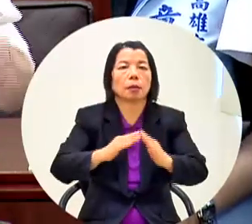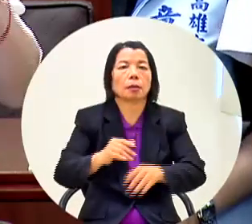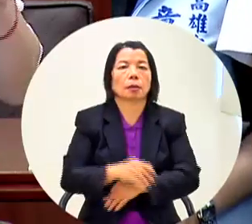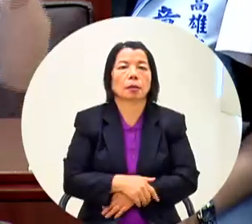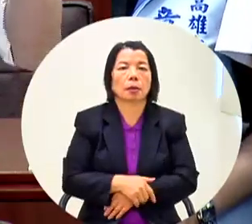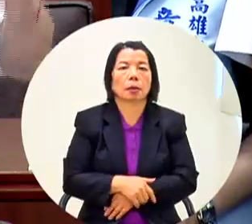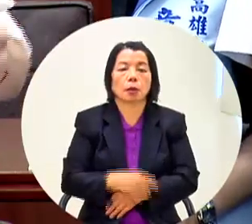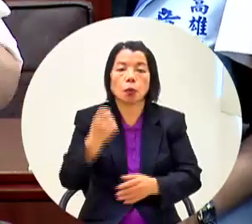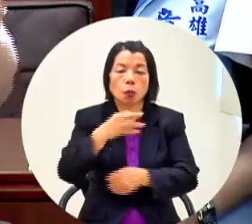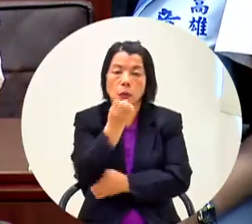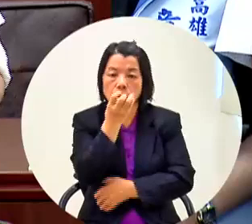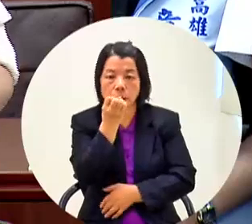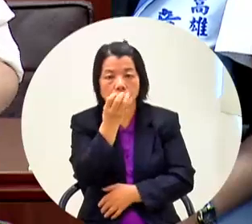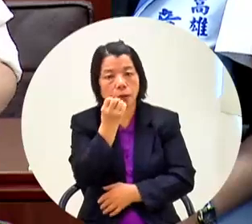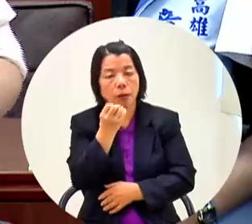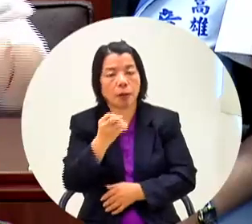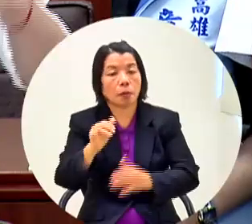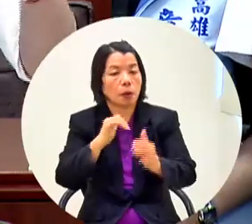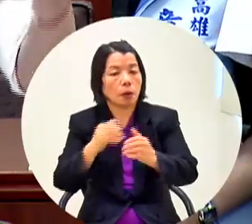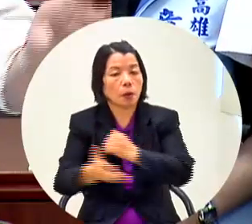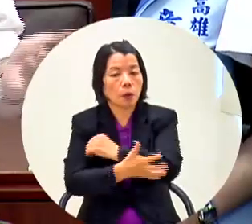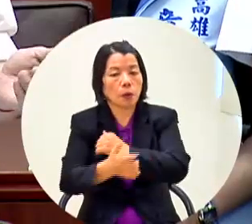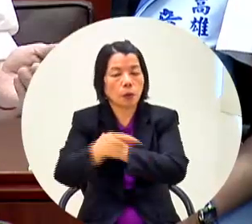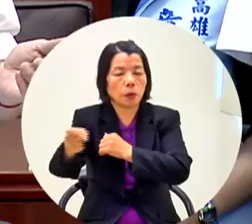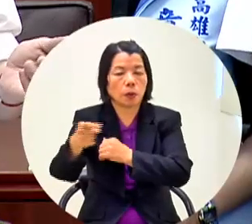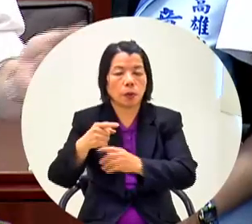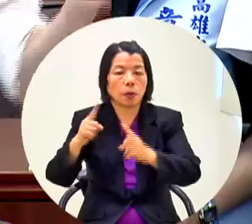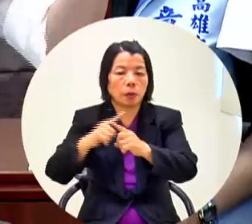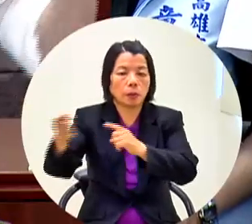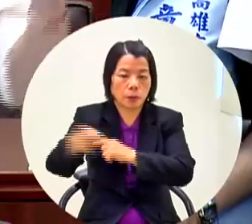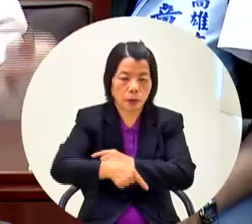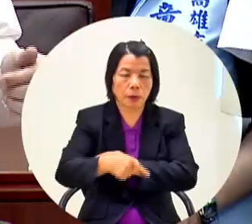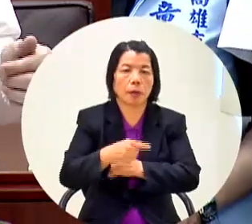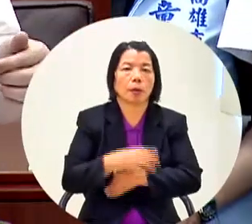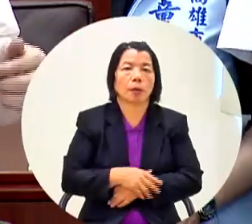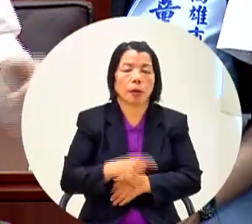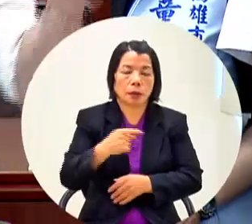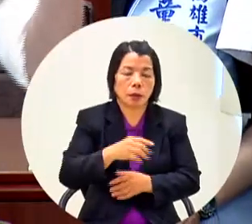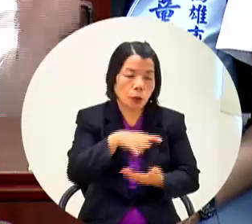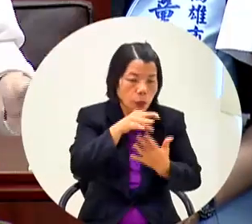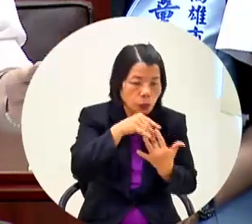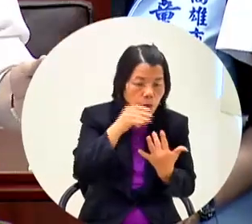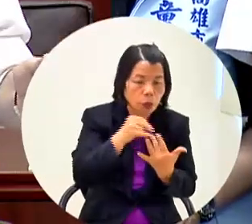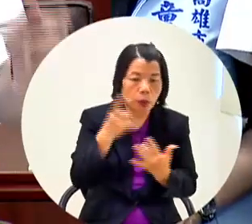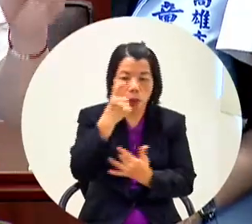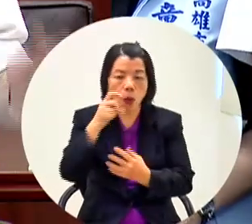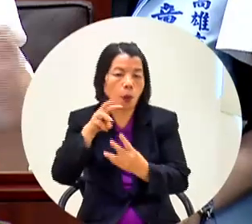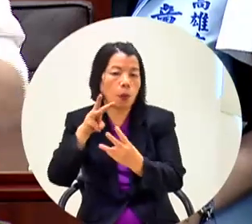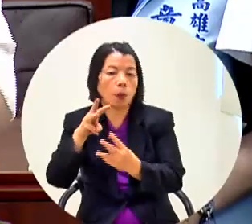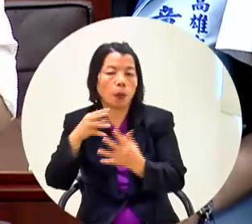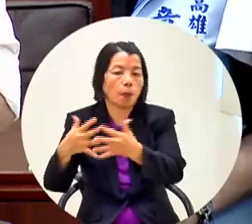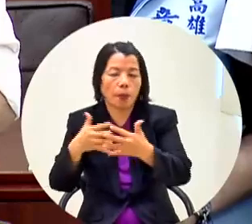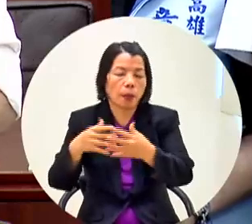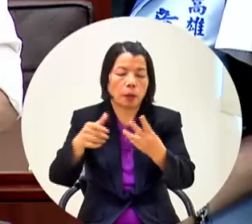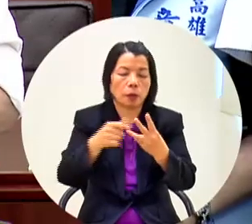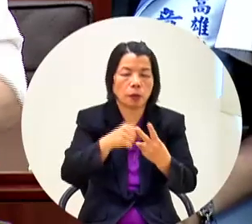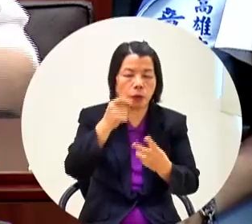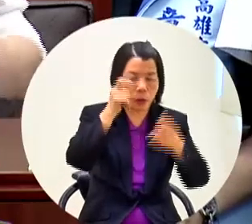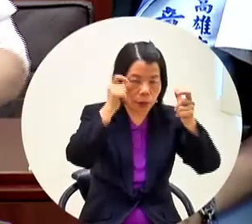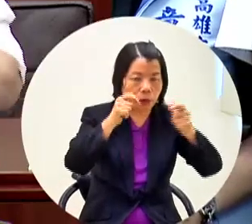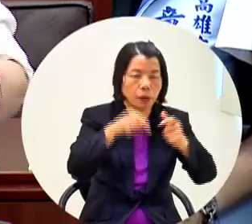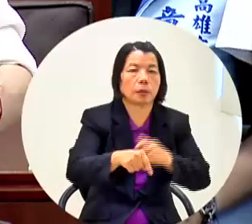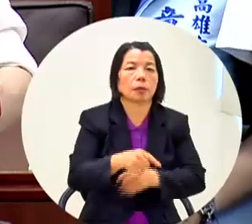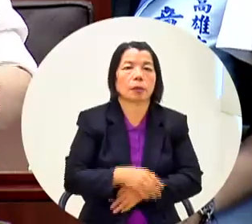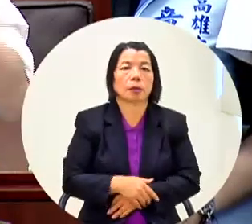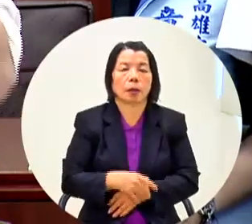民要离开香港，可能选择欧美，可能选择台湾，如果来了台湾欢迎来高雄，包